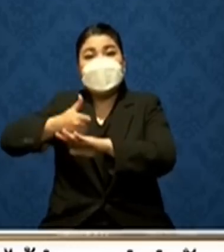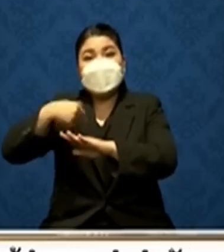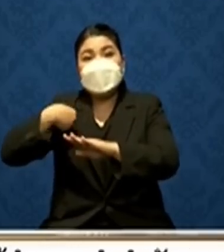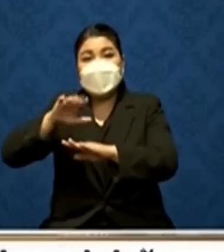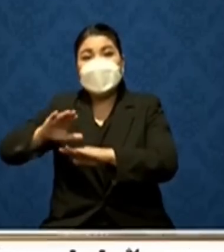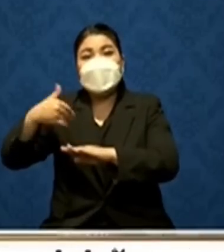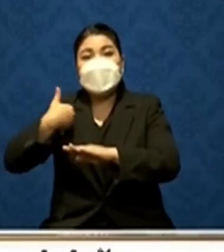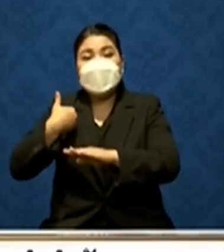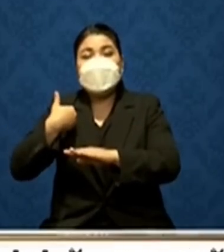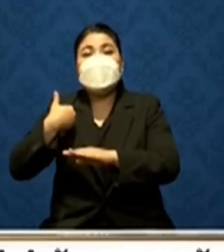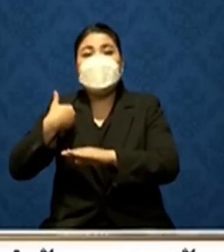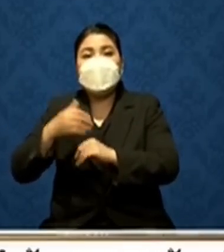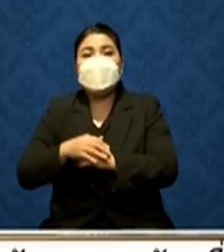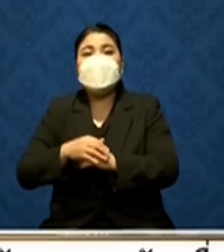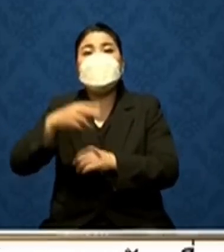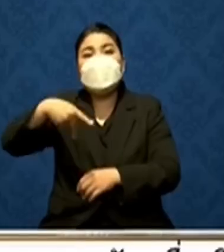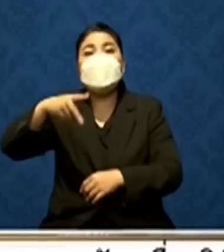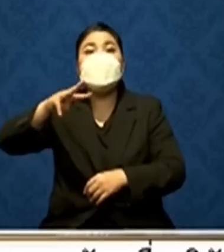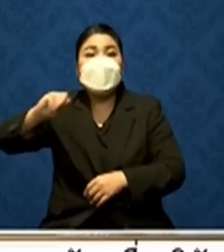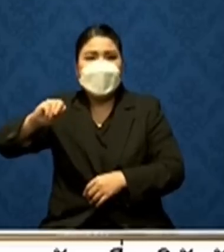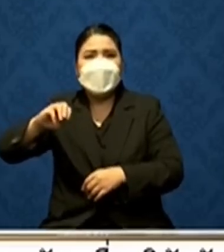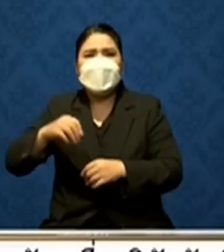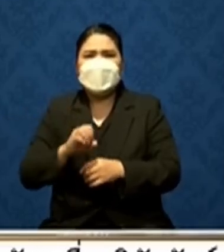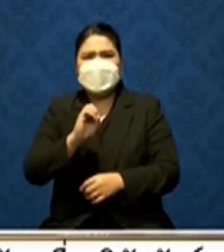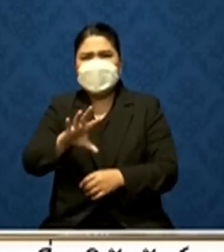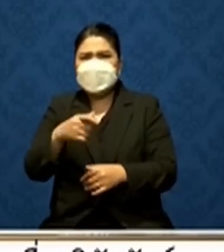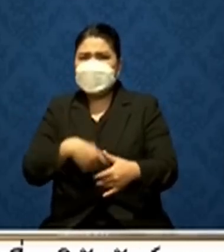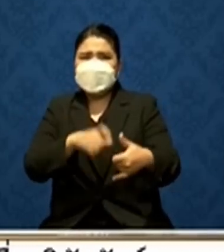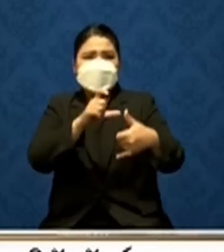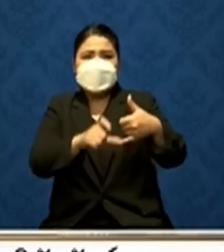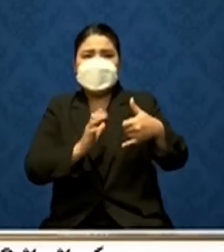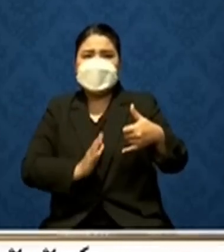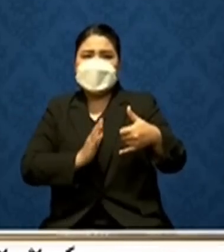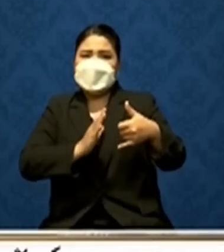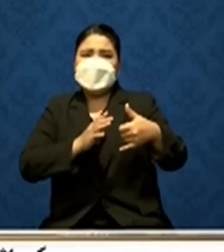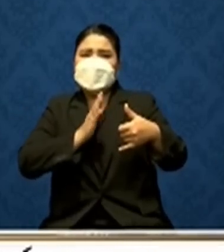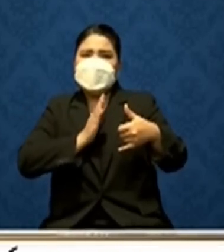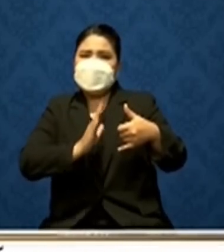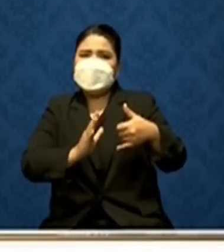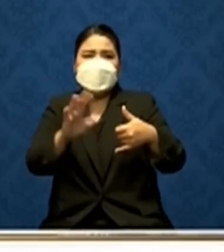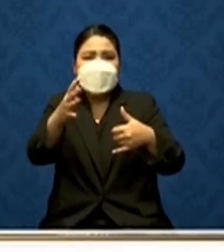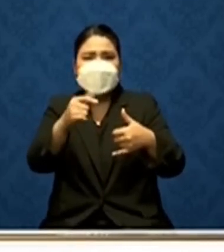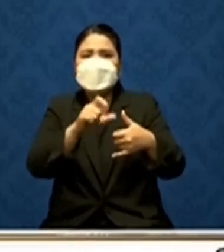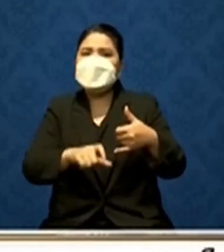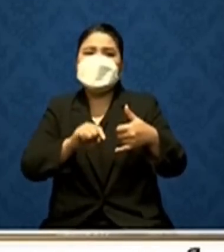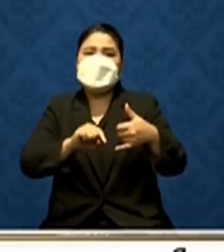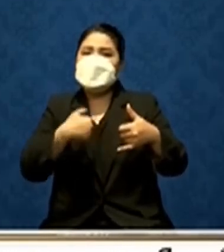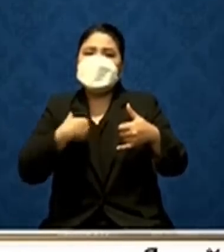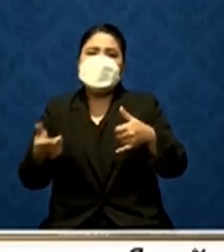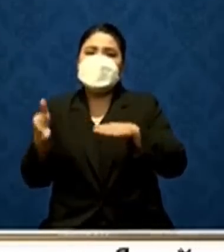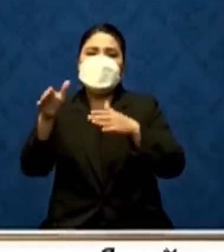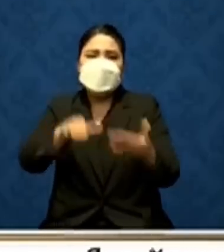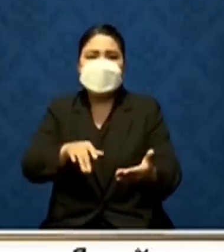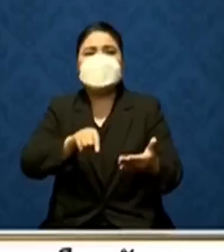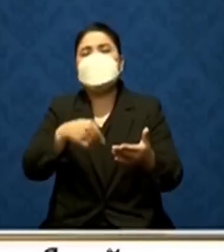มั่นคงของมนุษย์ไม่มีความซื่อสุดซื่อสัตย์สุจริตเป็นที่ประจักษ์ล้มเหลียวไร้ความรู้